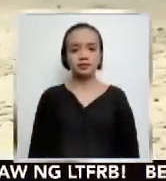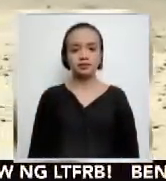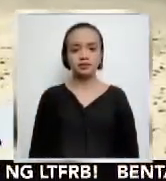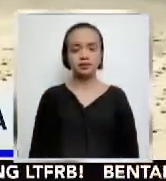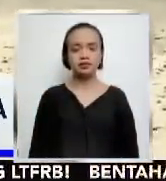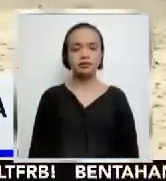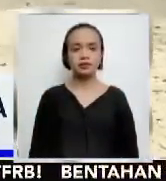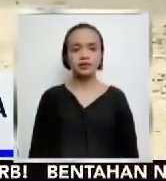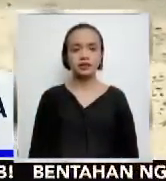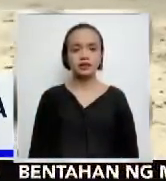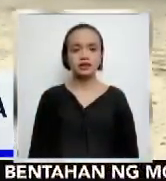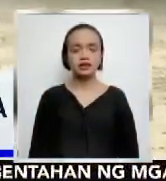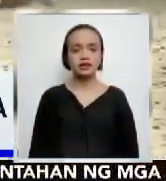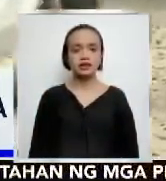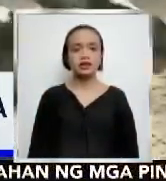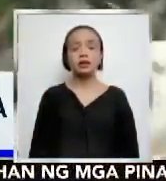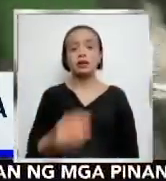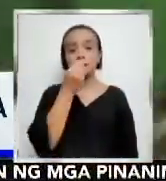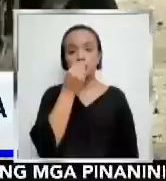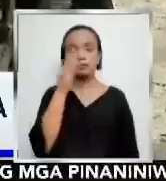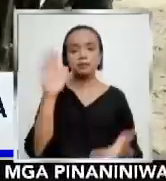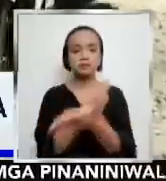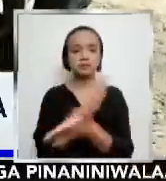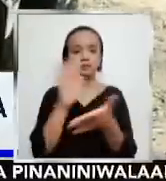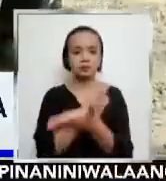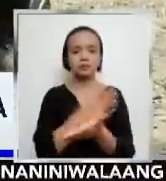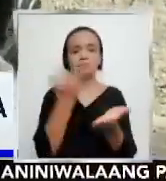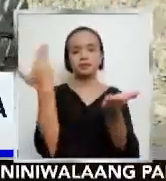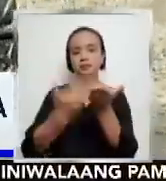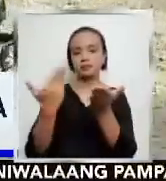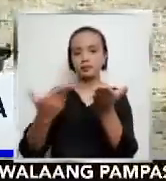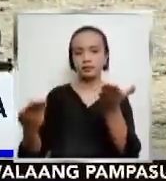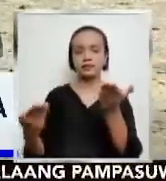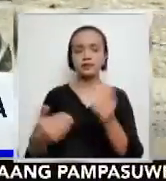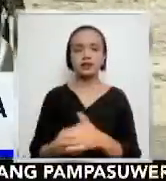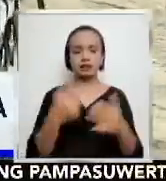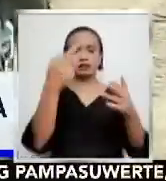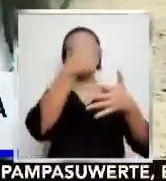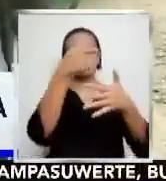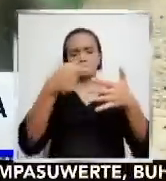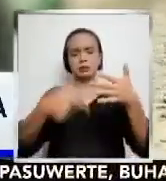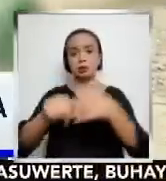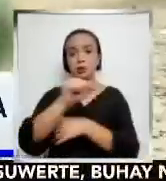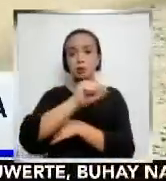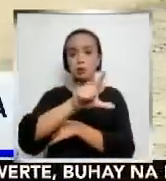Pagkain, papeles, patina, appliances, name it, halos lahat na